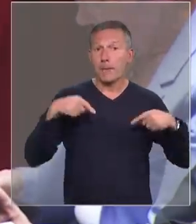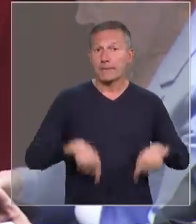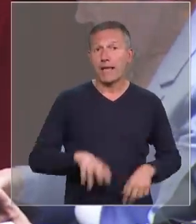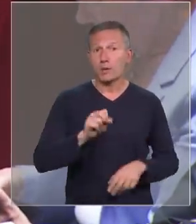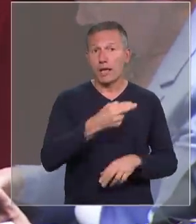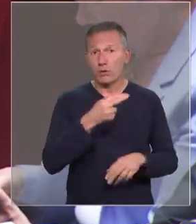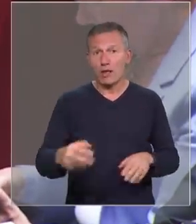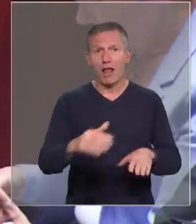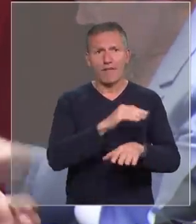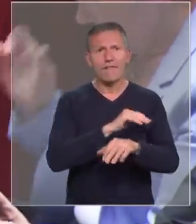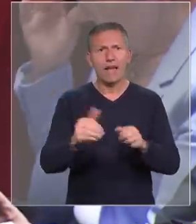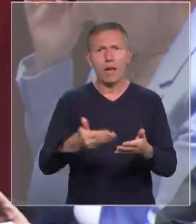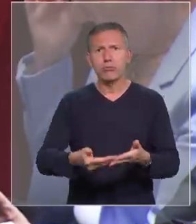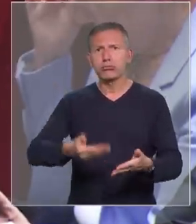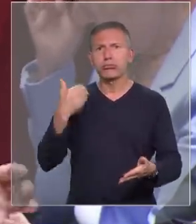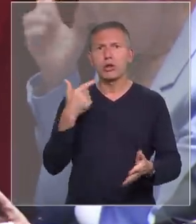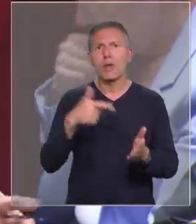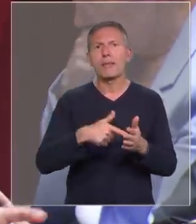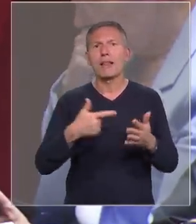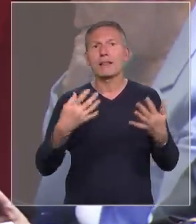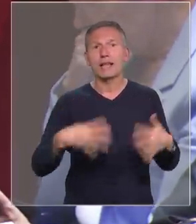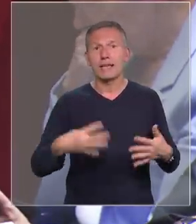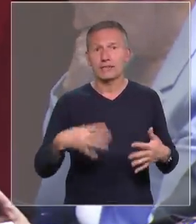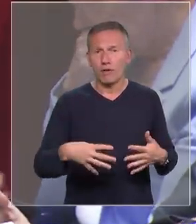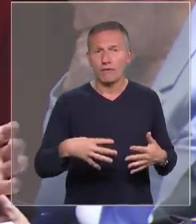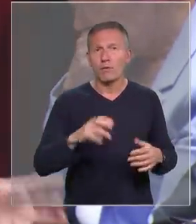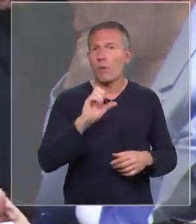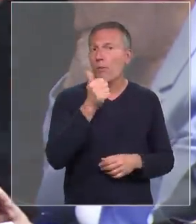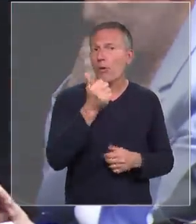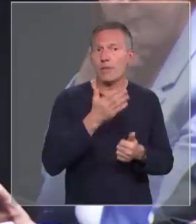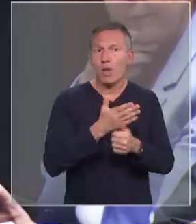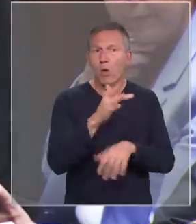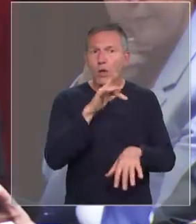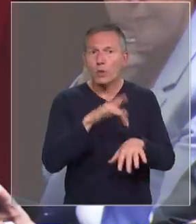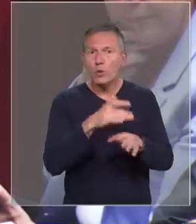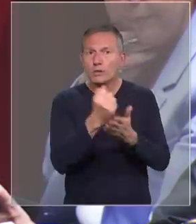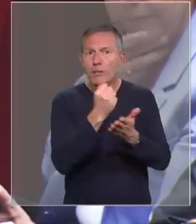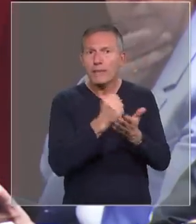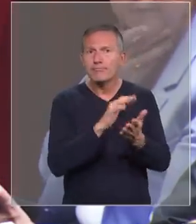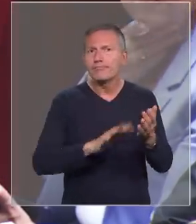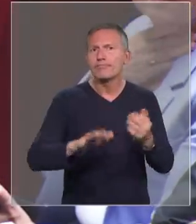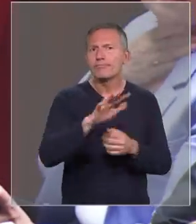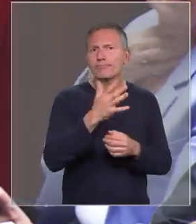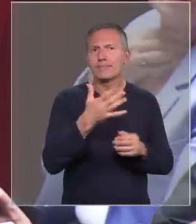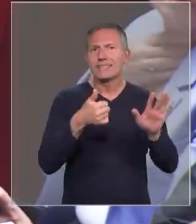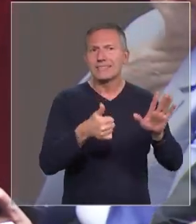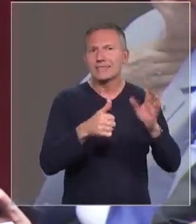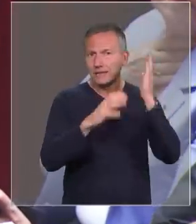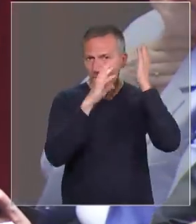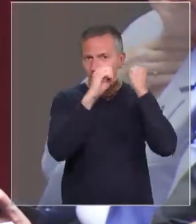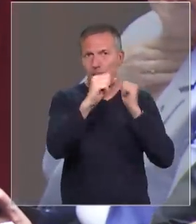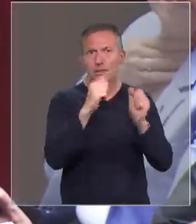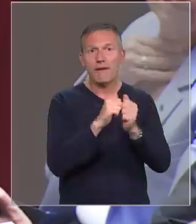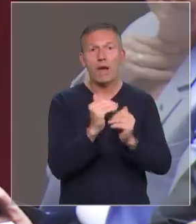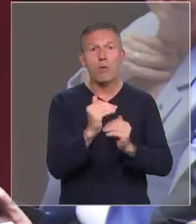l'Éducation nationale fait depuis 2019. D'abord de manière expérimentale dans 6 académies. Le programme auquel